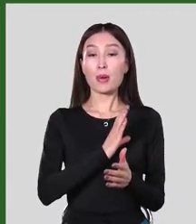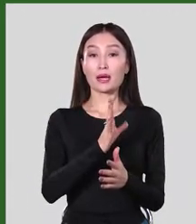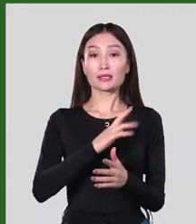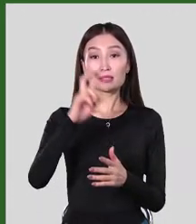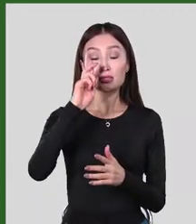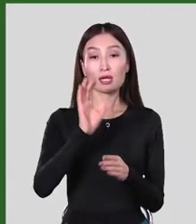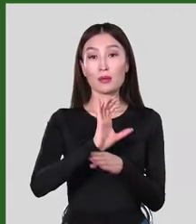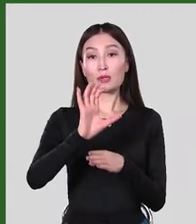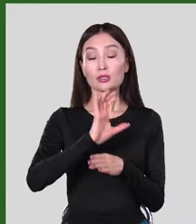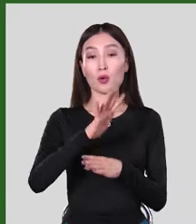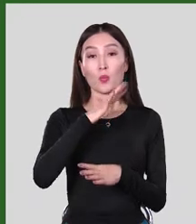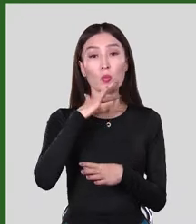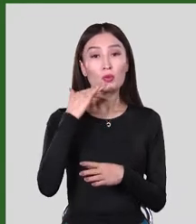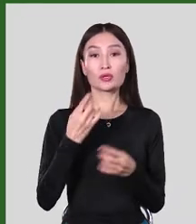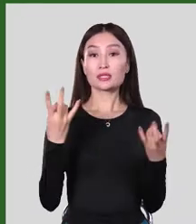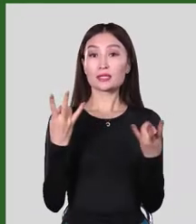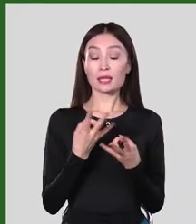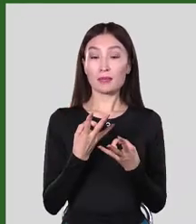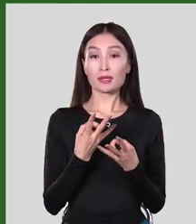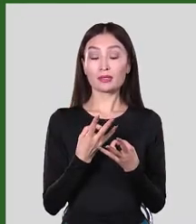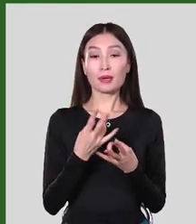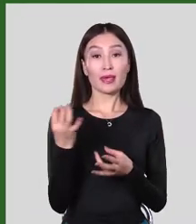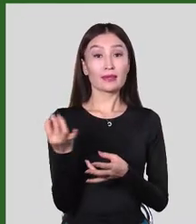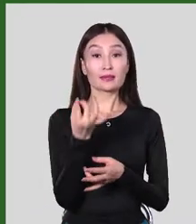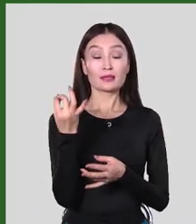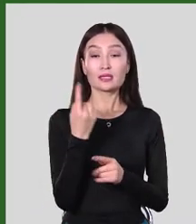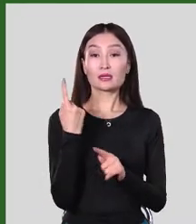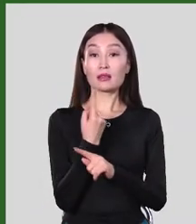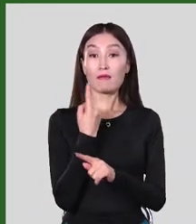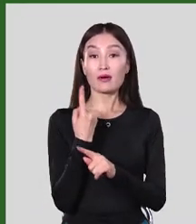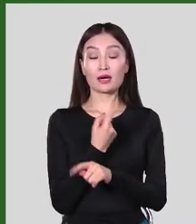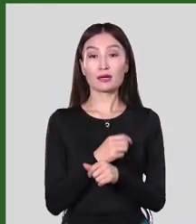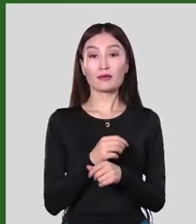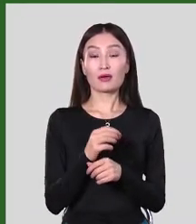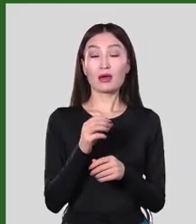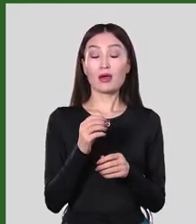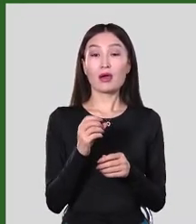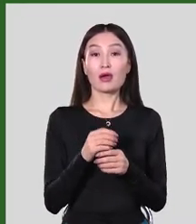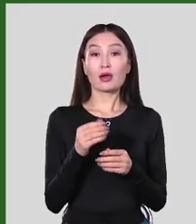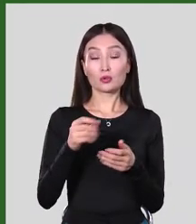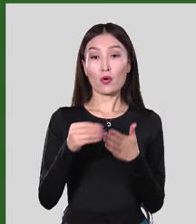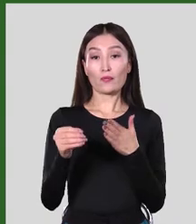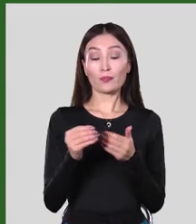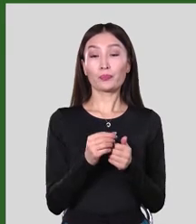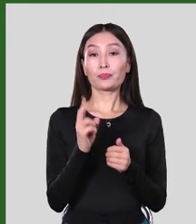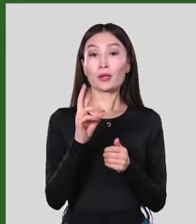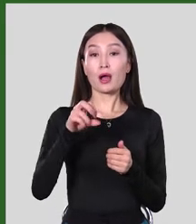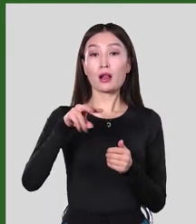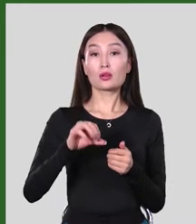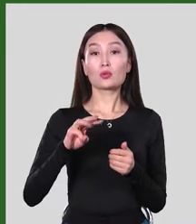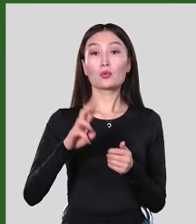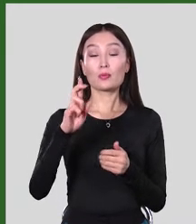страны, производящие множество необходимых и интересных товаров, манили купцов. Колумб предлагал